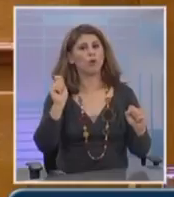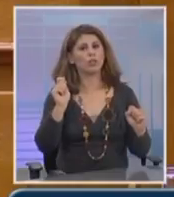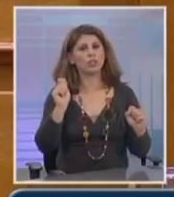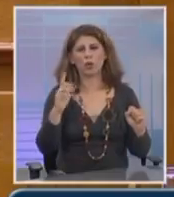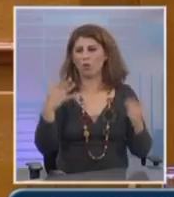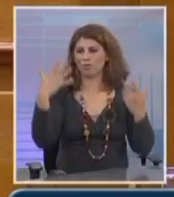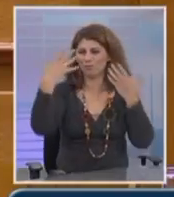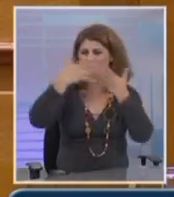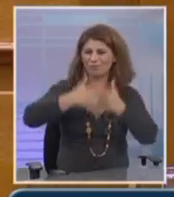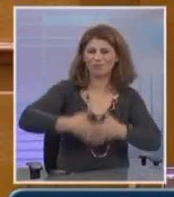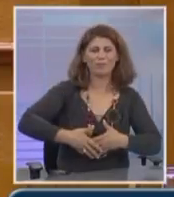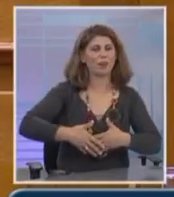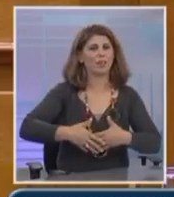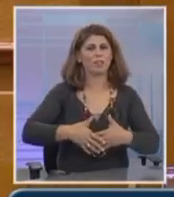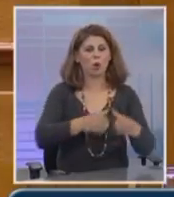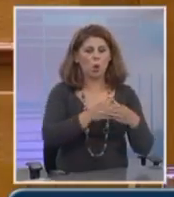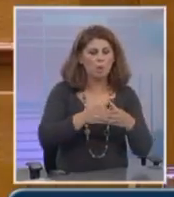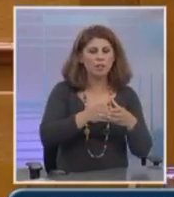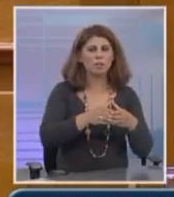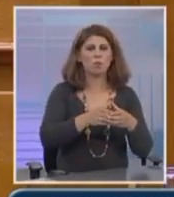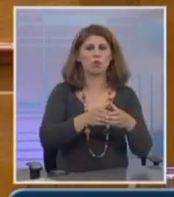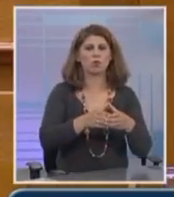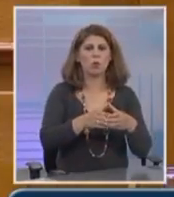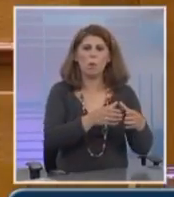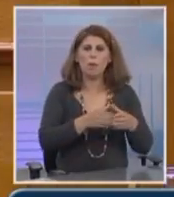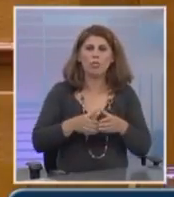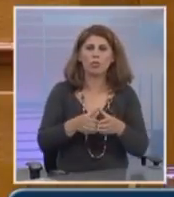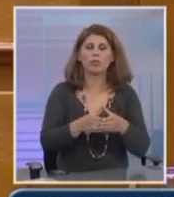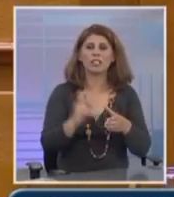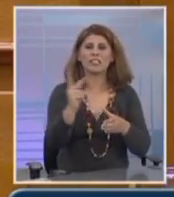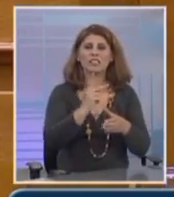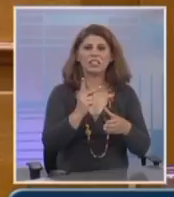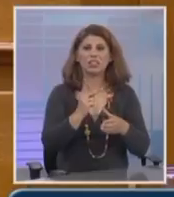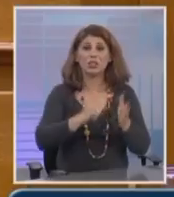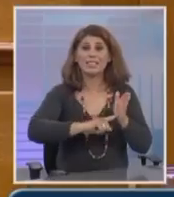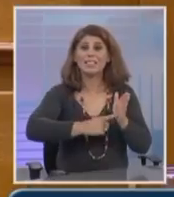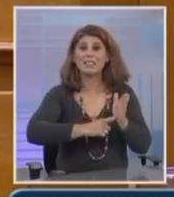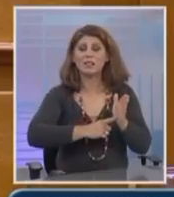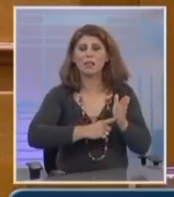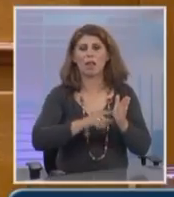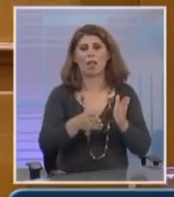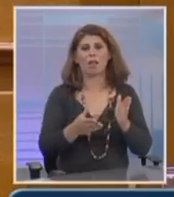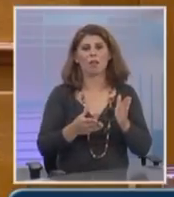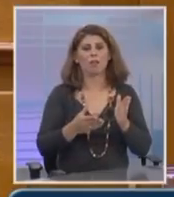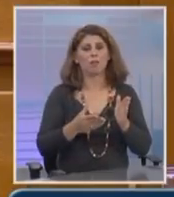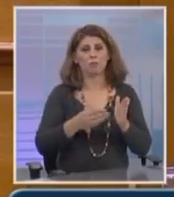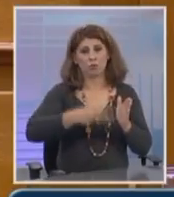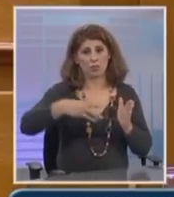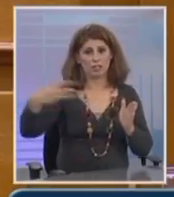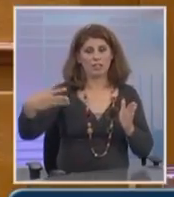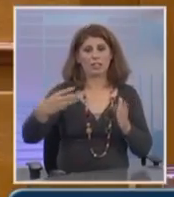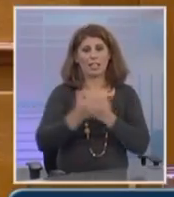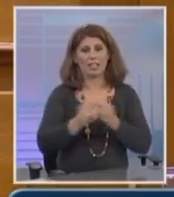καμουφλάζ. Οι συντεχνίες, ο κομματισμός, ο κοινωνικός φθόνος που ο ΣΥΡΙΖΑ και η ΑΝΕΛ